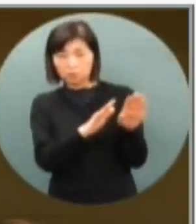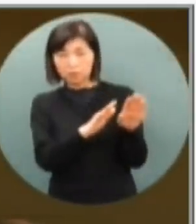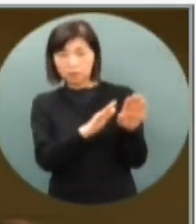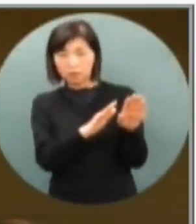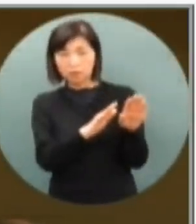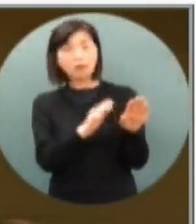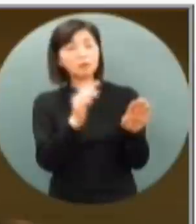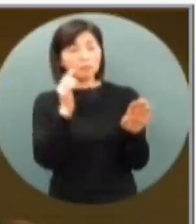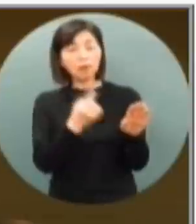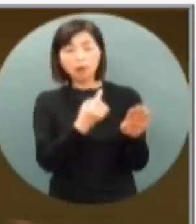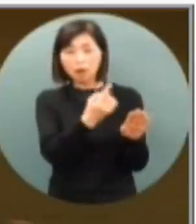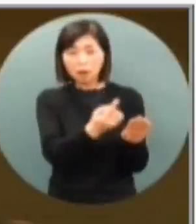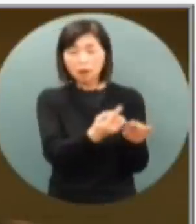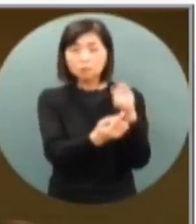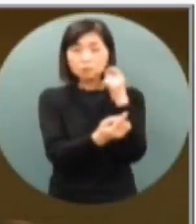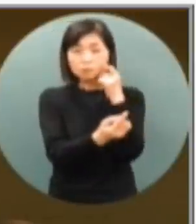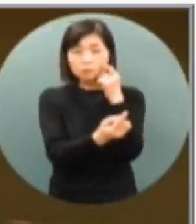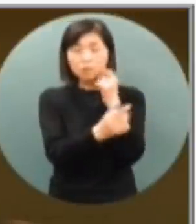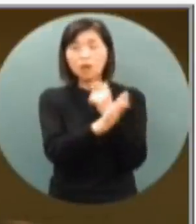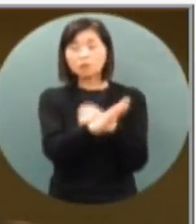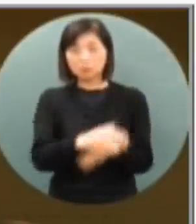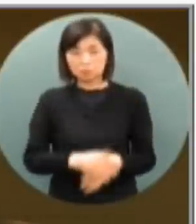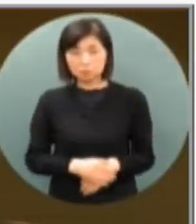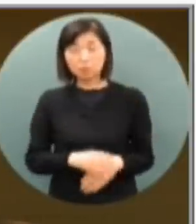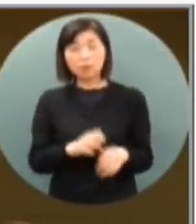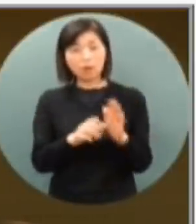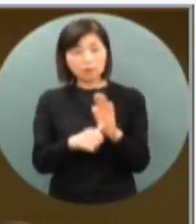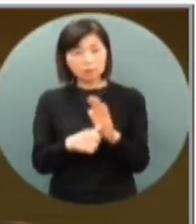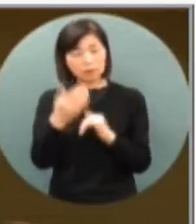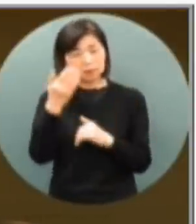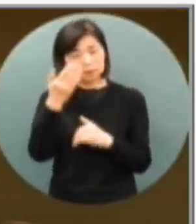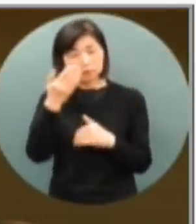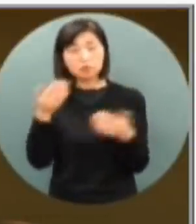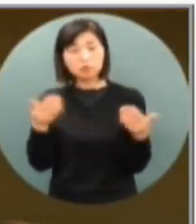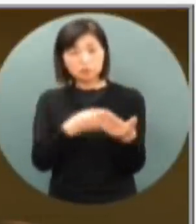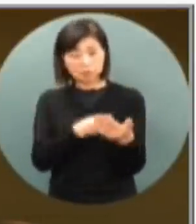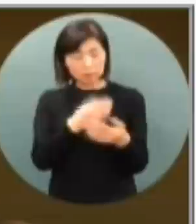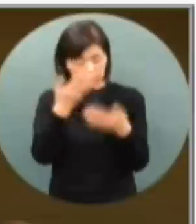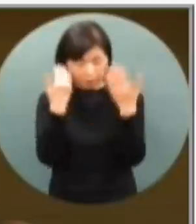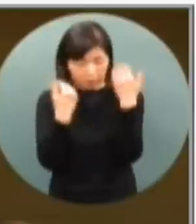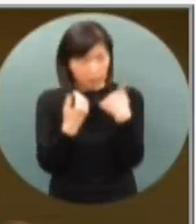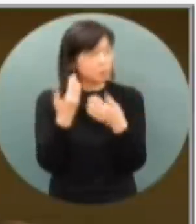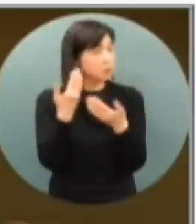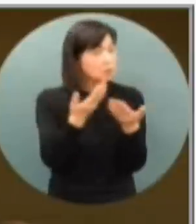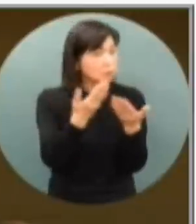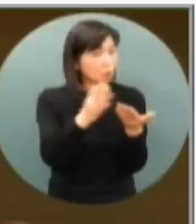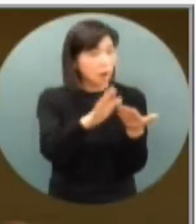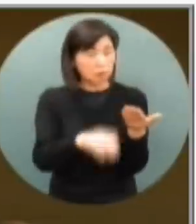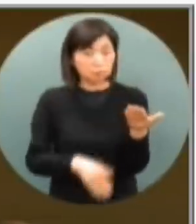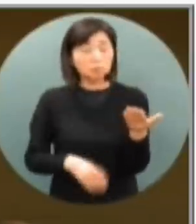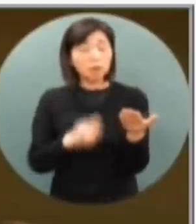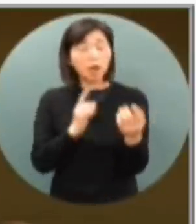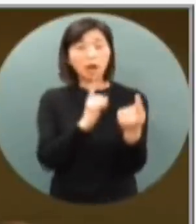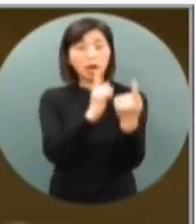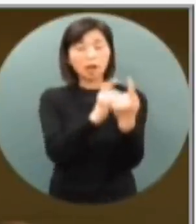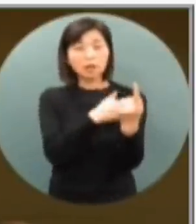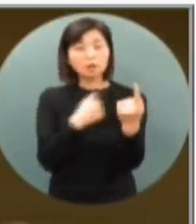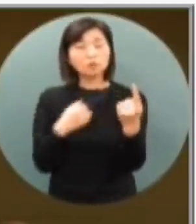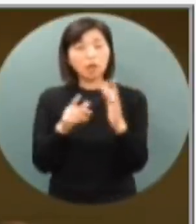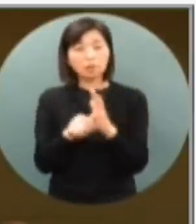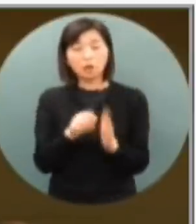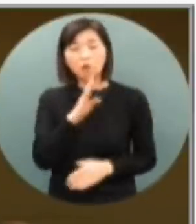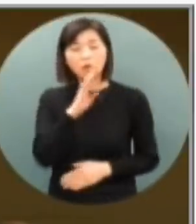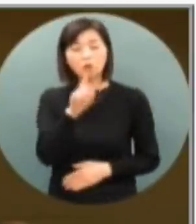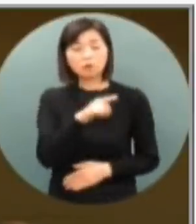方につきましては職員の方から丁寧に聞き取りをさせていただいておりますし、もちろんご本人にお会いできる場合はご本人にお会いしま